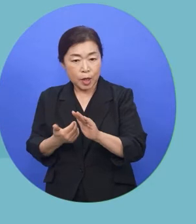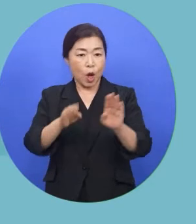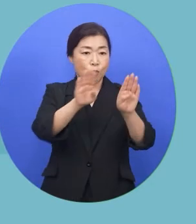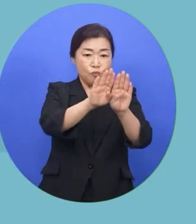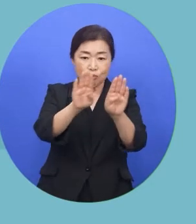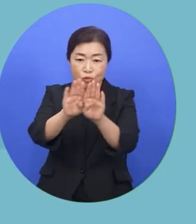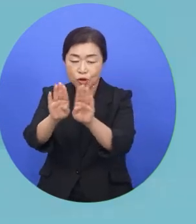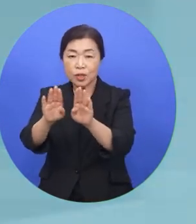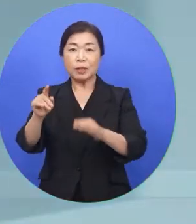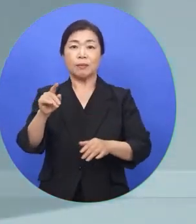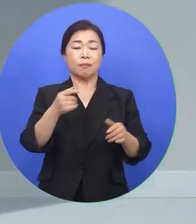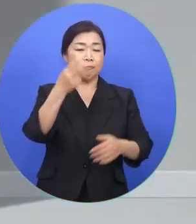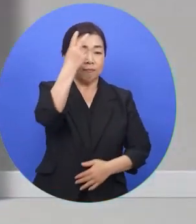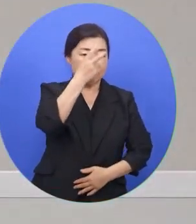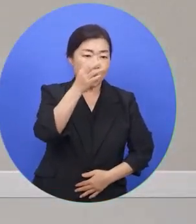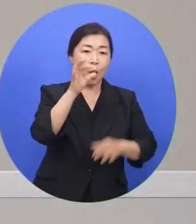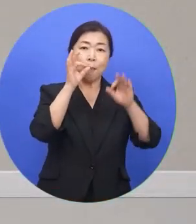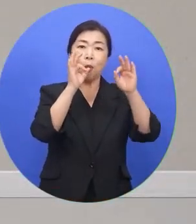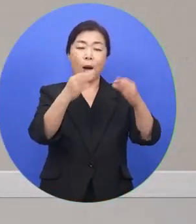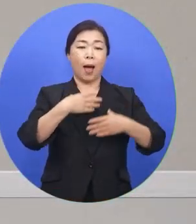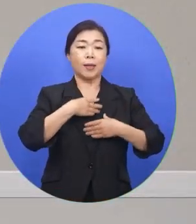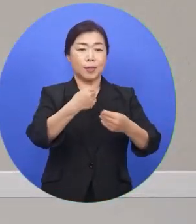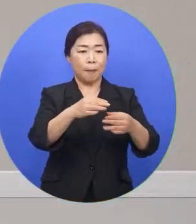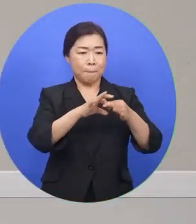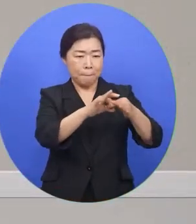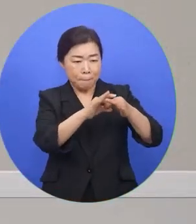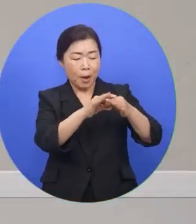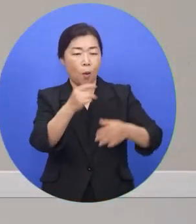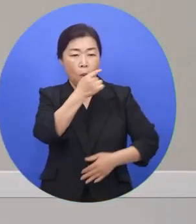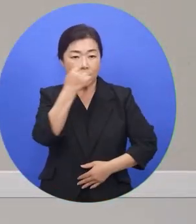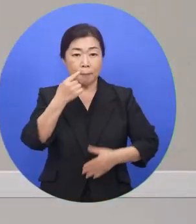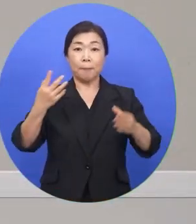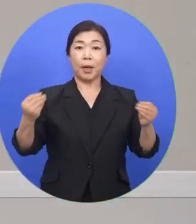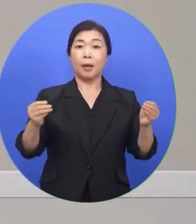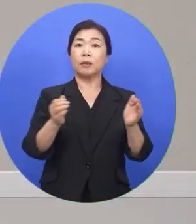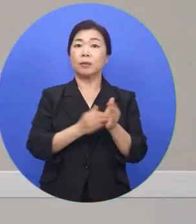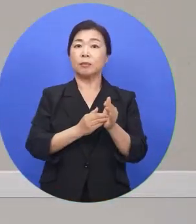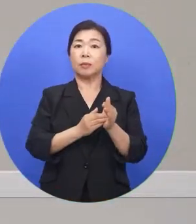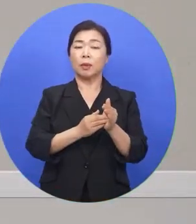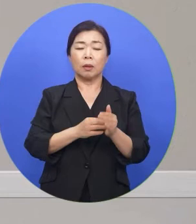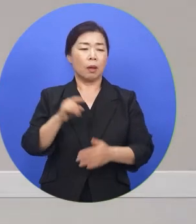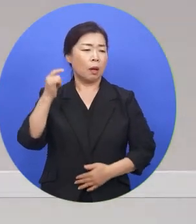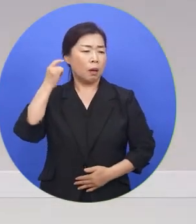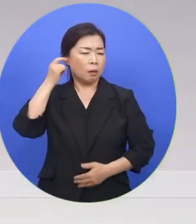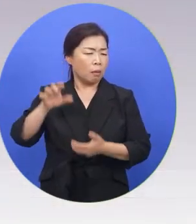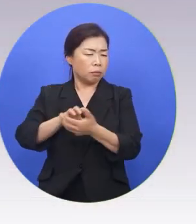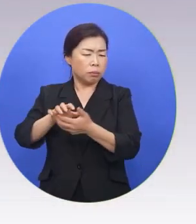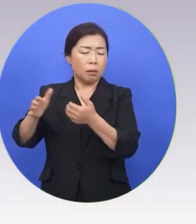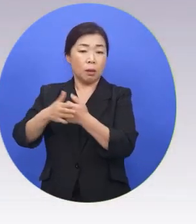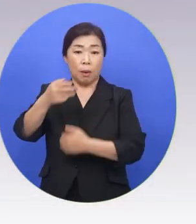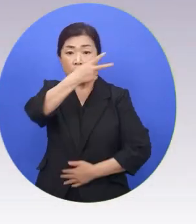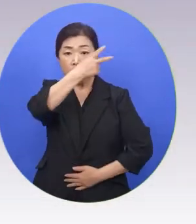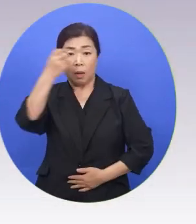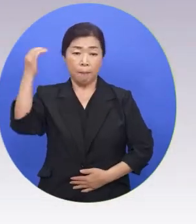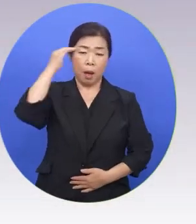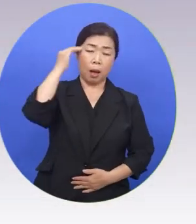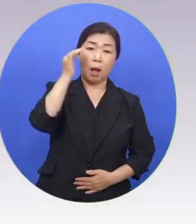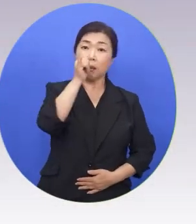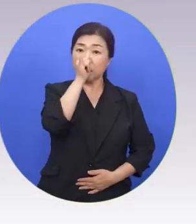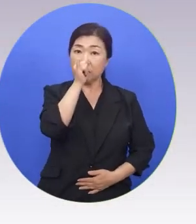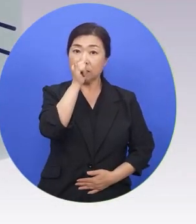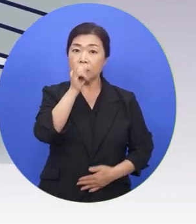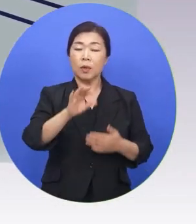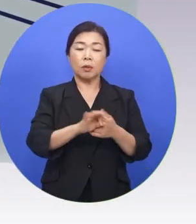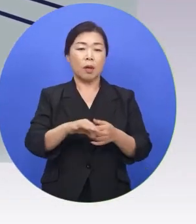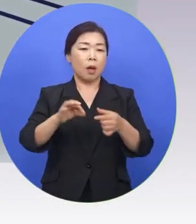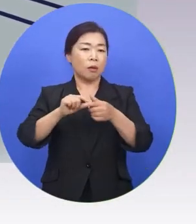미리 문이나 창문 점검을 통해 안전함을 확인하고 소음 때문에 수면에 방해가